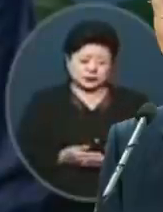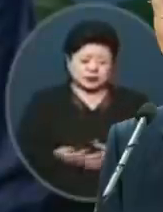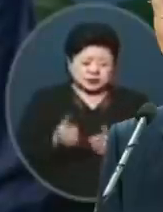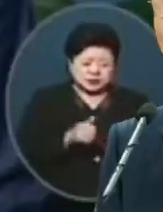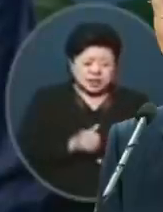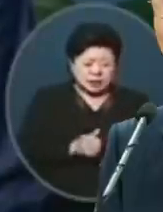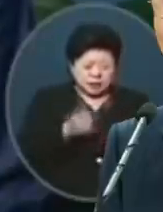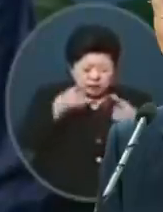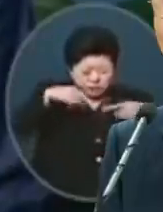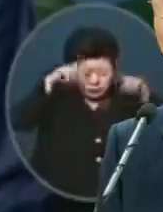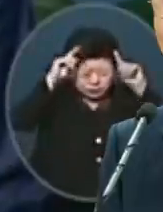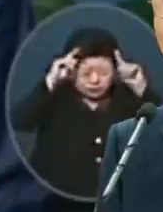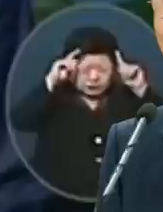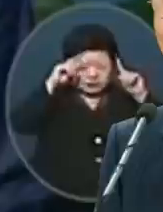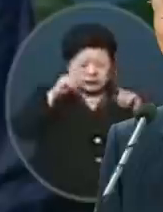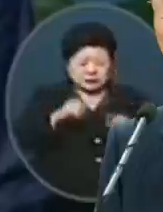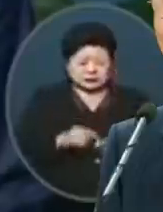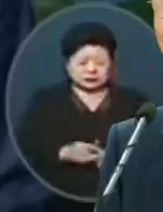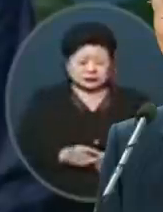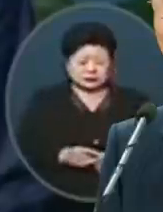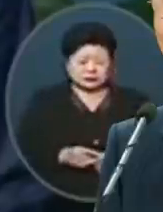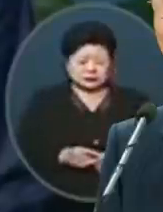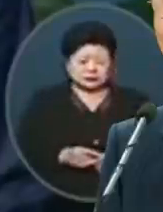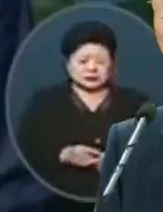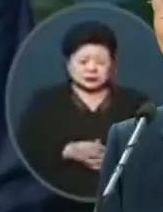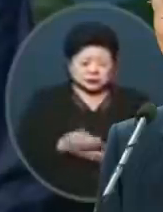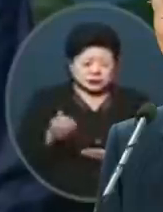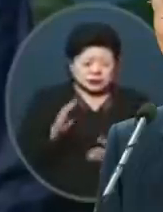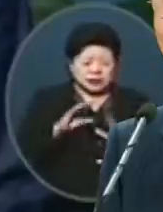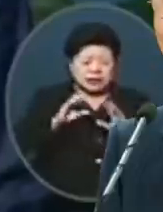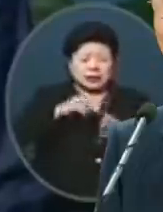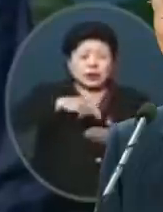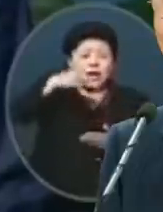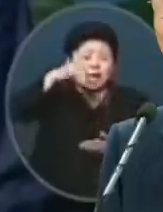사망과 음부를 극복하고 천국에 올라가게 되고